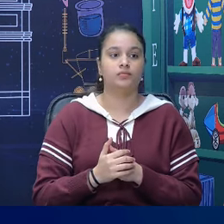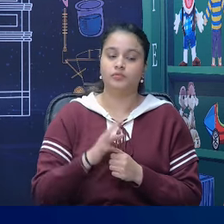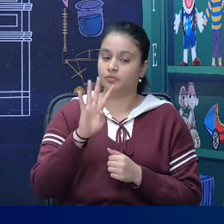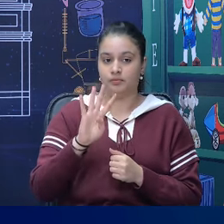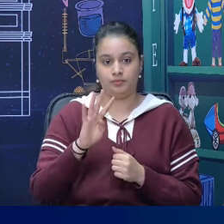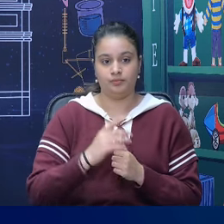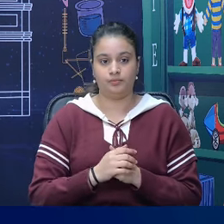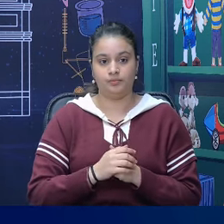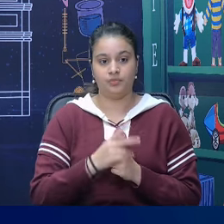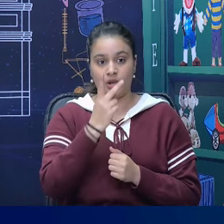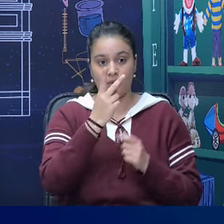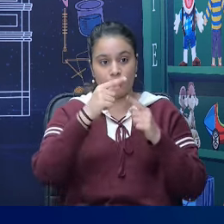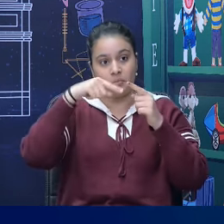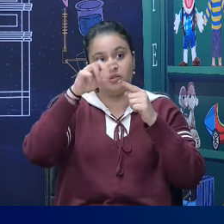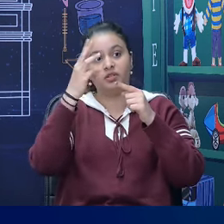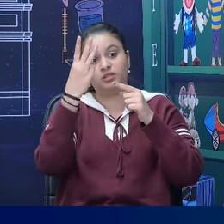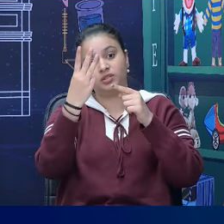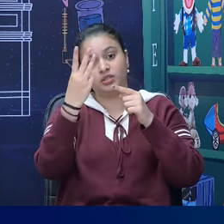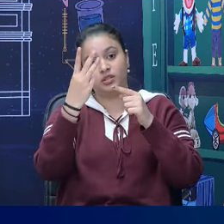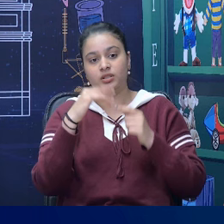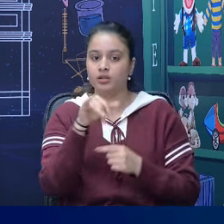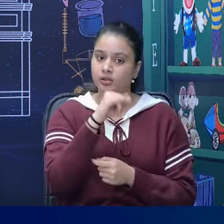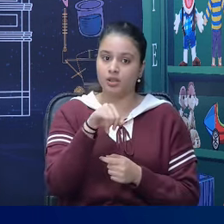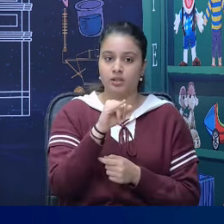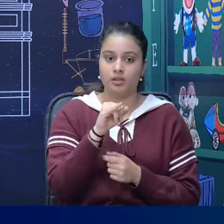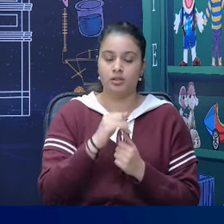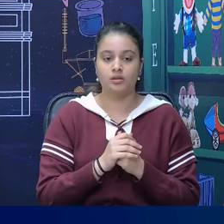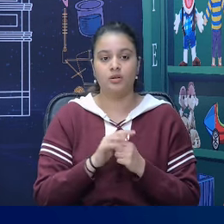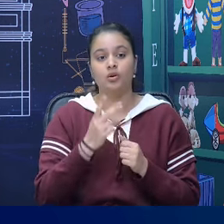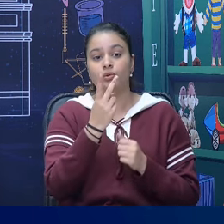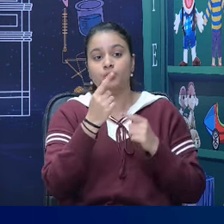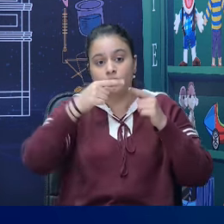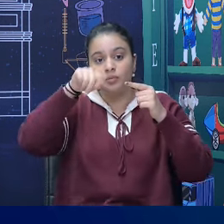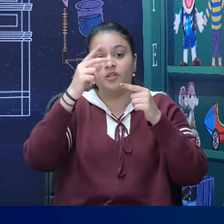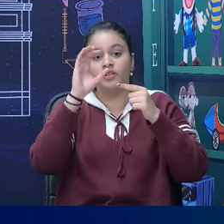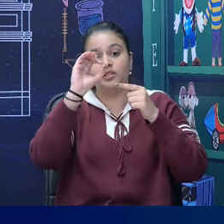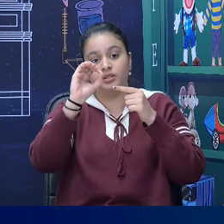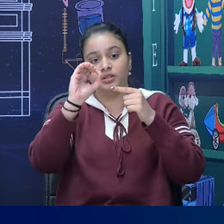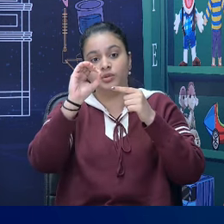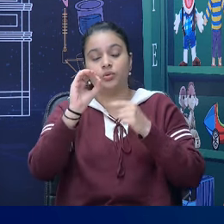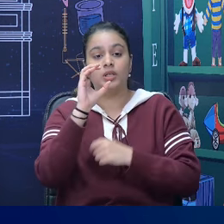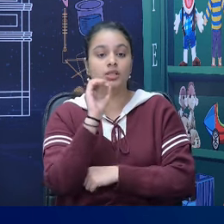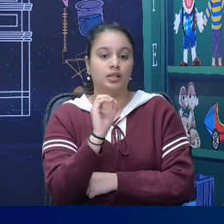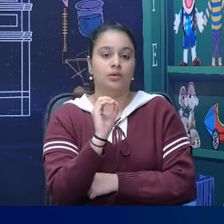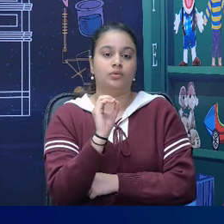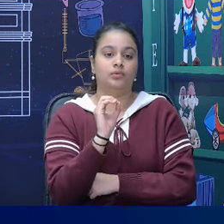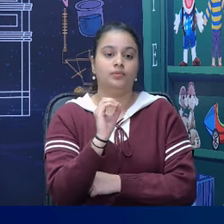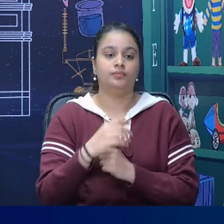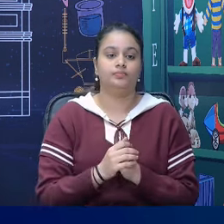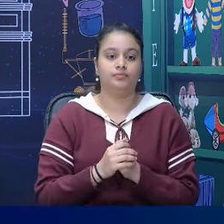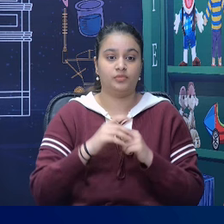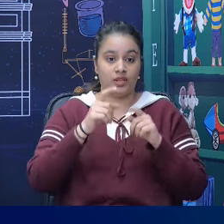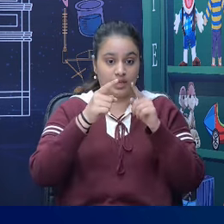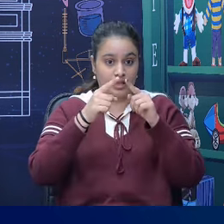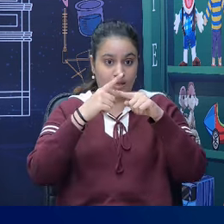4 2 की पावर 3 अब ये सिक्स हो जाएगा और ट की पावर 0 जीरो हो जाएगा जीरो हो जाएगा x की पावर